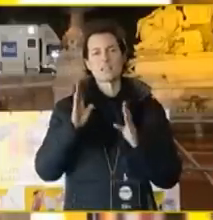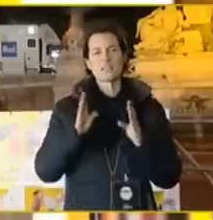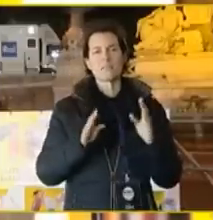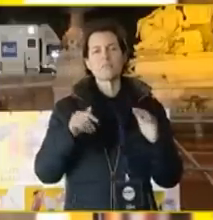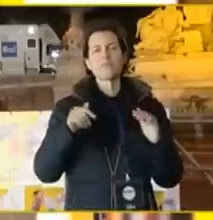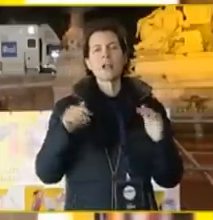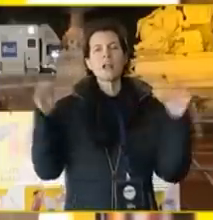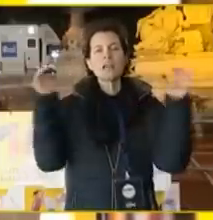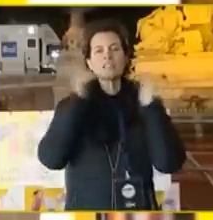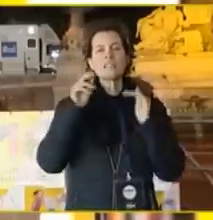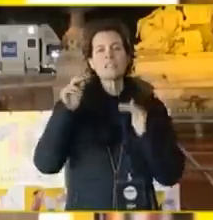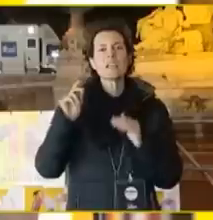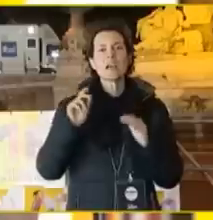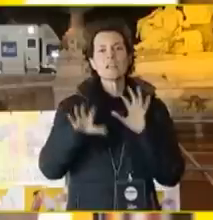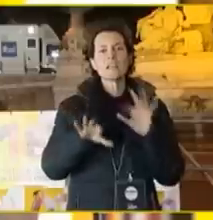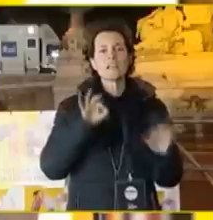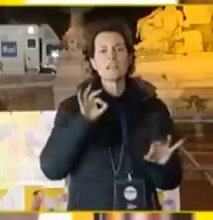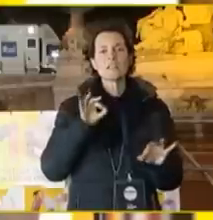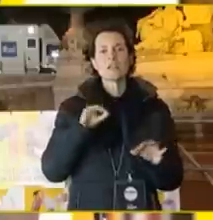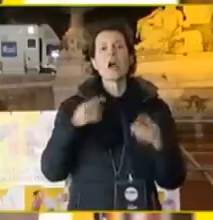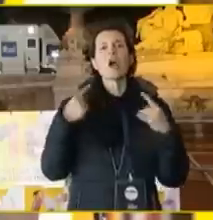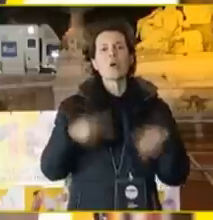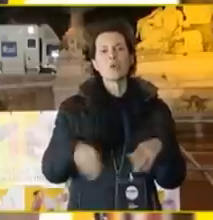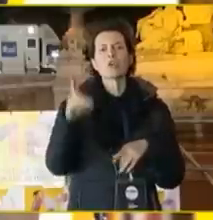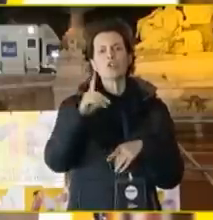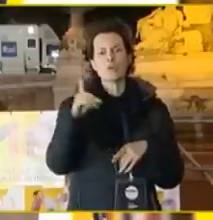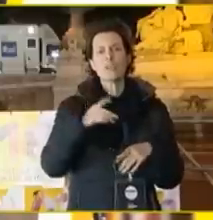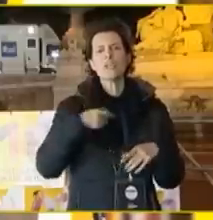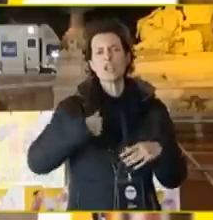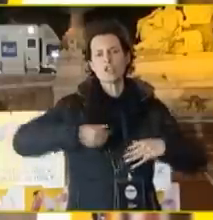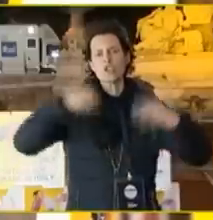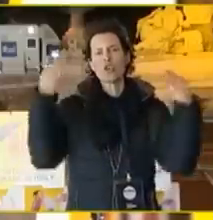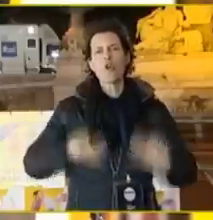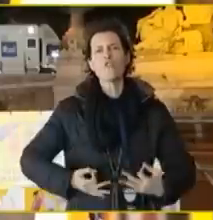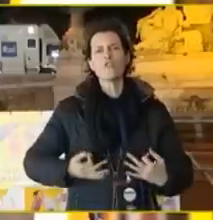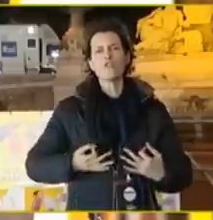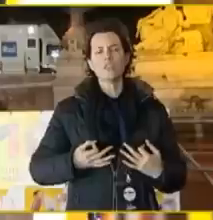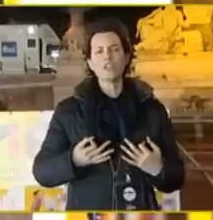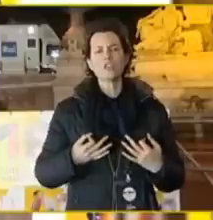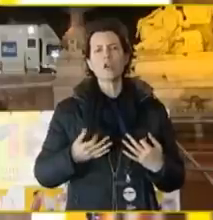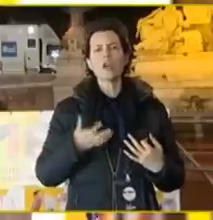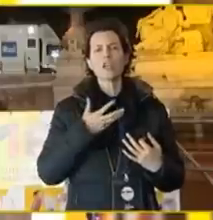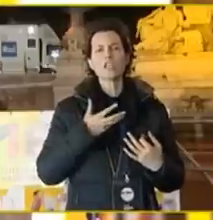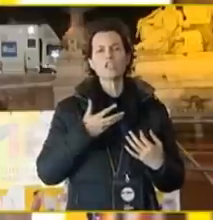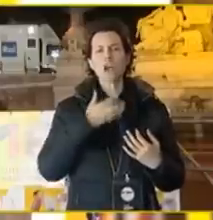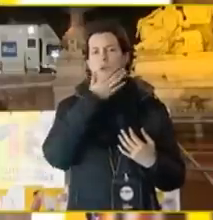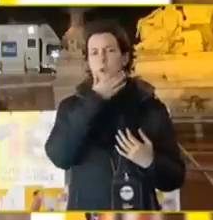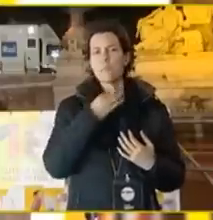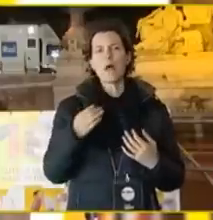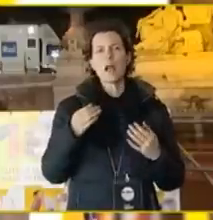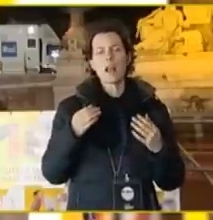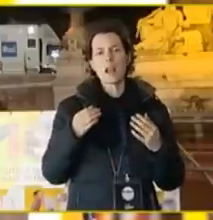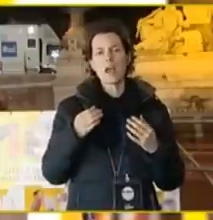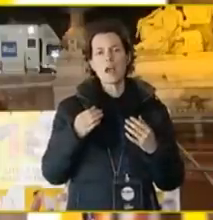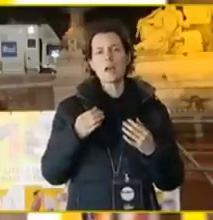sera delle elezioni. Avremo una bella sorpresa anche domenica sera, però dobbiamo impegnarci al massimo